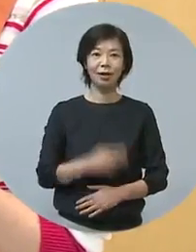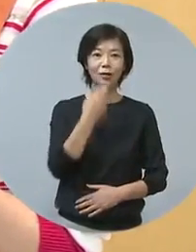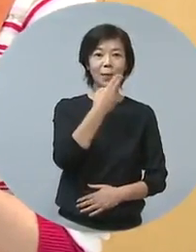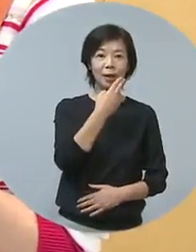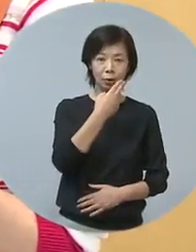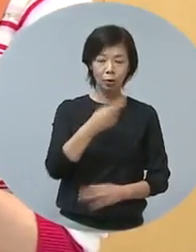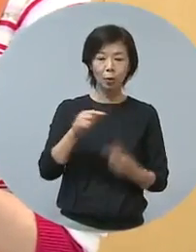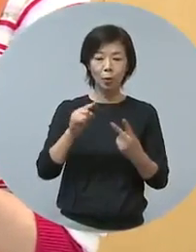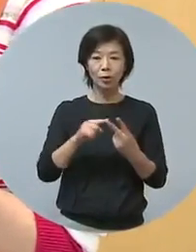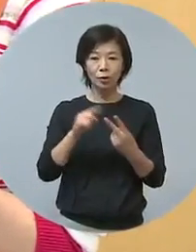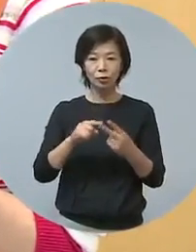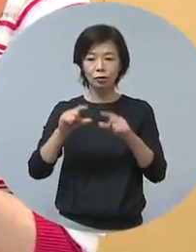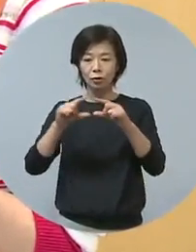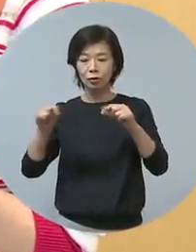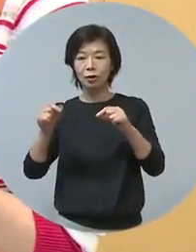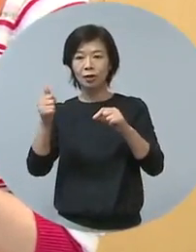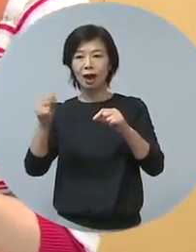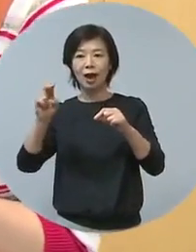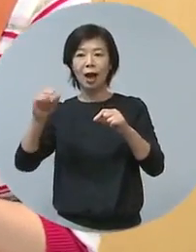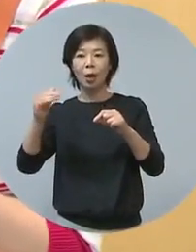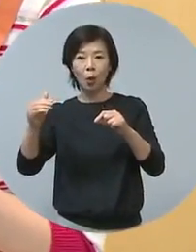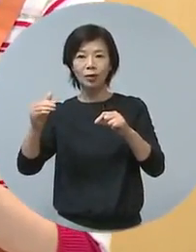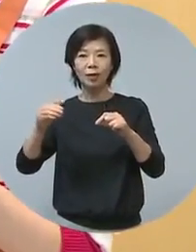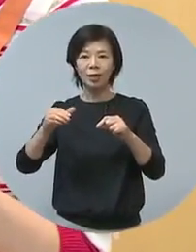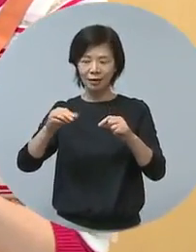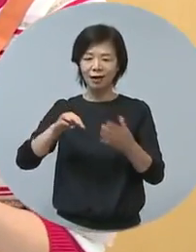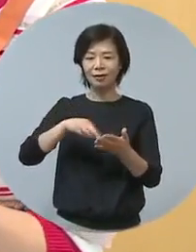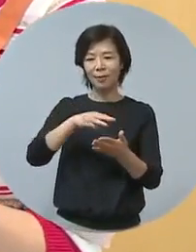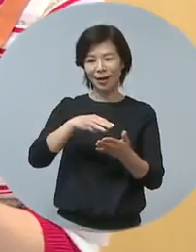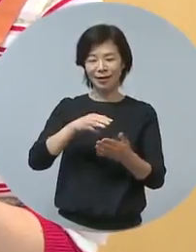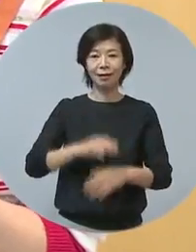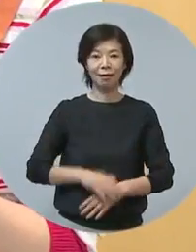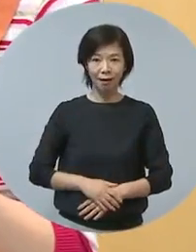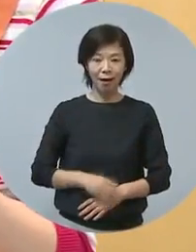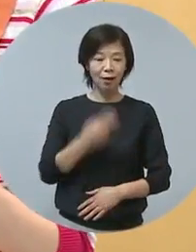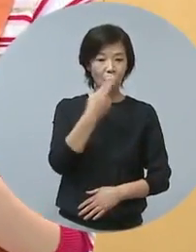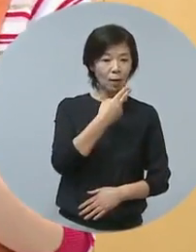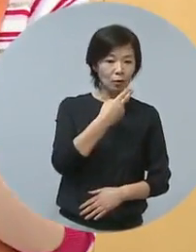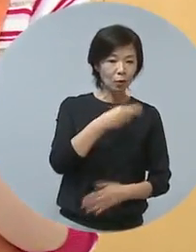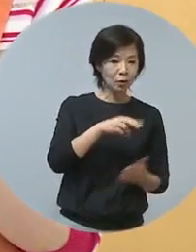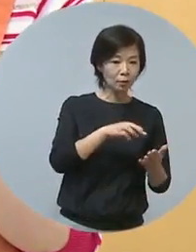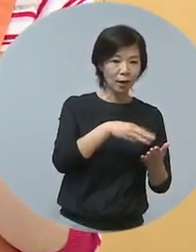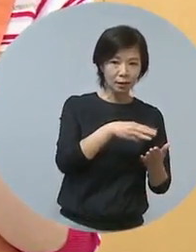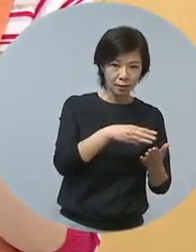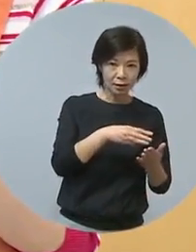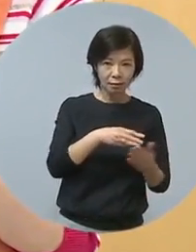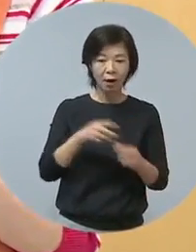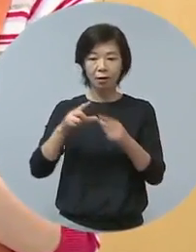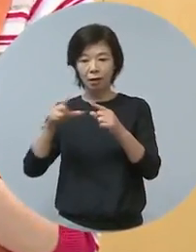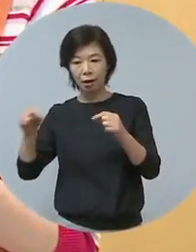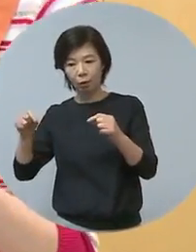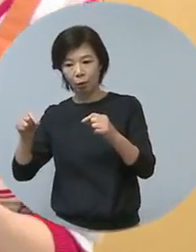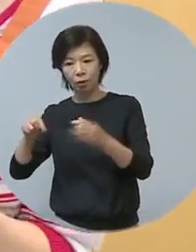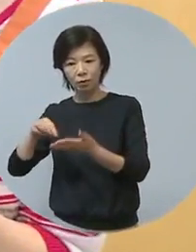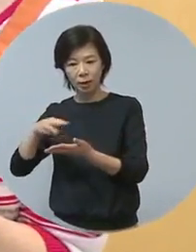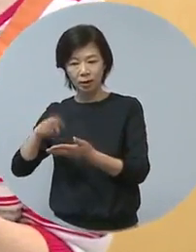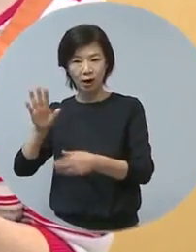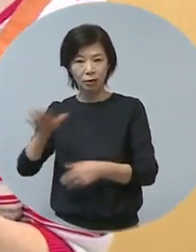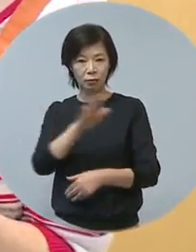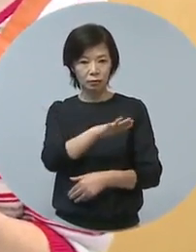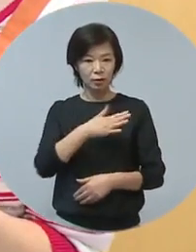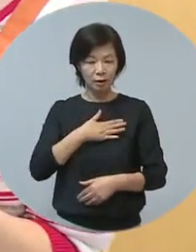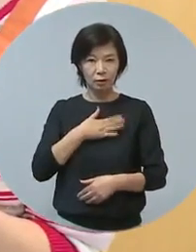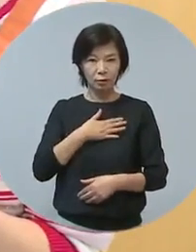たらこを使ったスパゲッティを作りたいと思います。 はい、トマトのスパゲッティもたらこのスパゲッティもあるんですけど、これ混ぜちゃうん